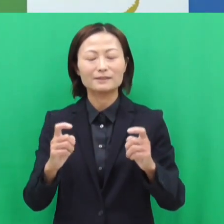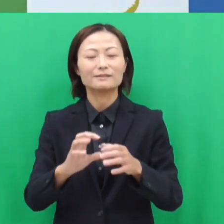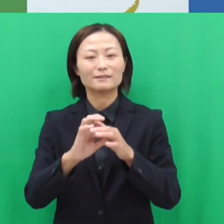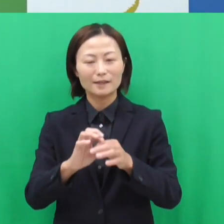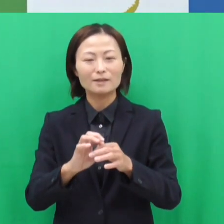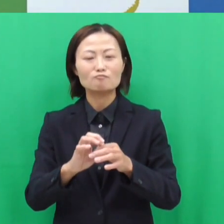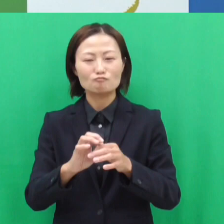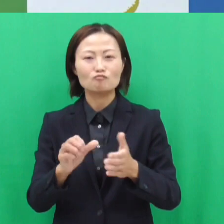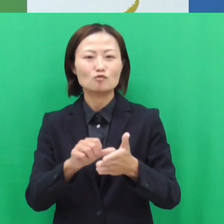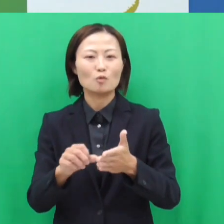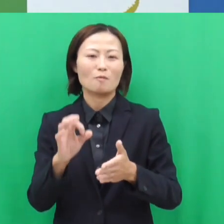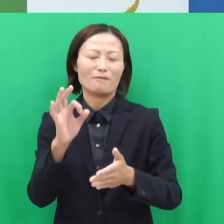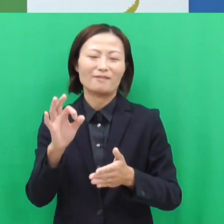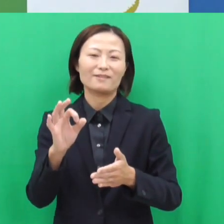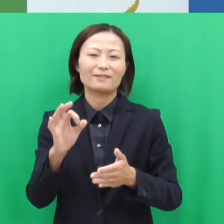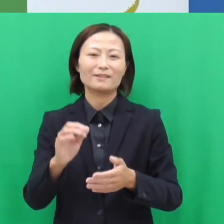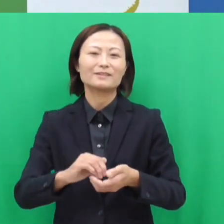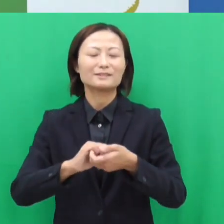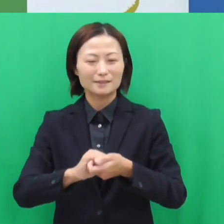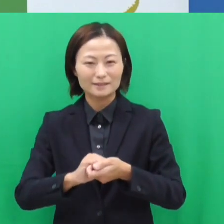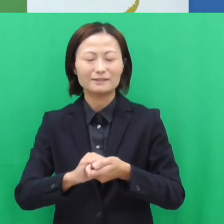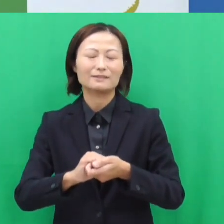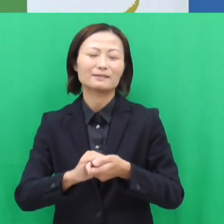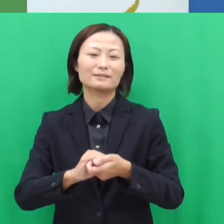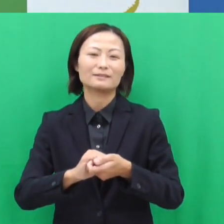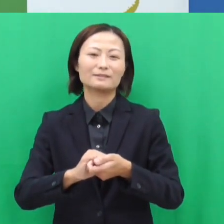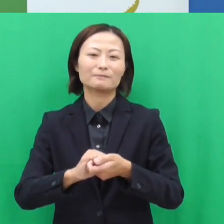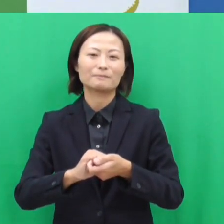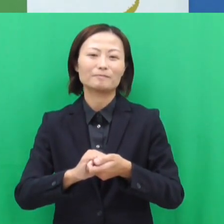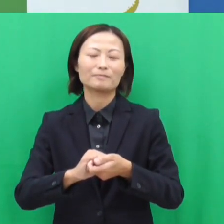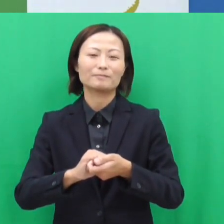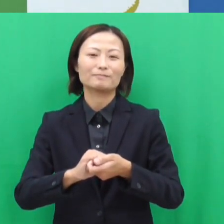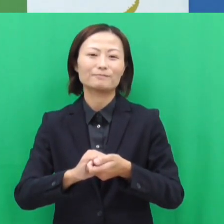から対象になりますのでぜひ皆さん